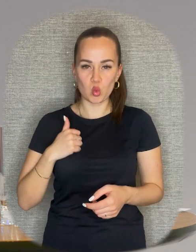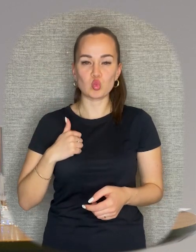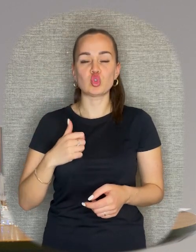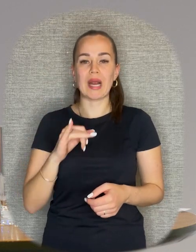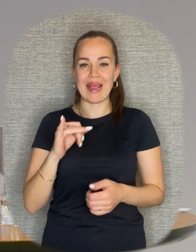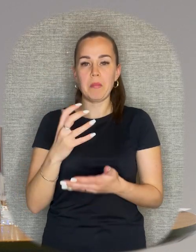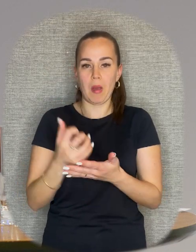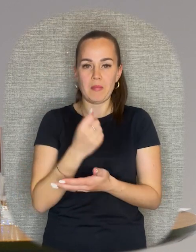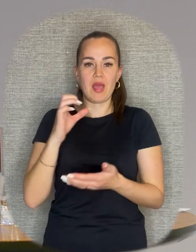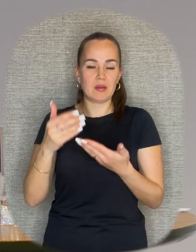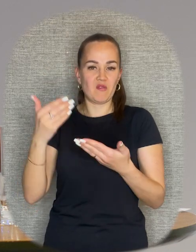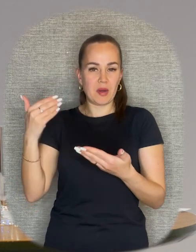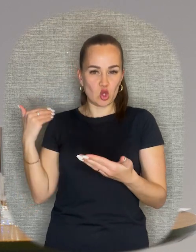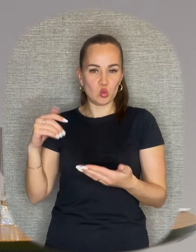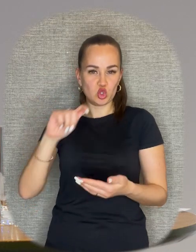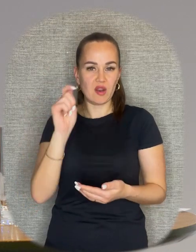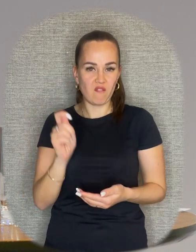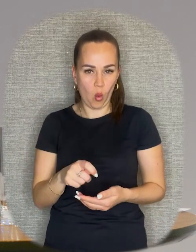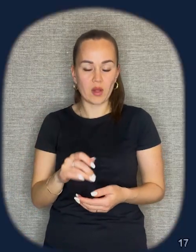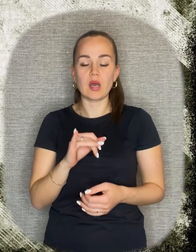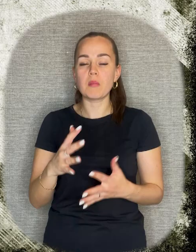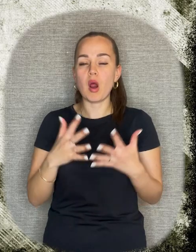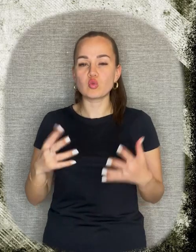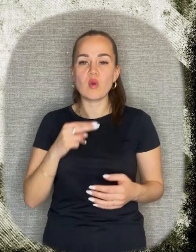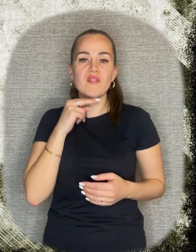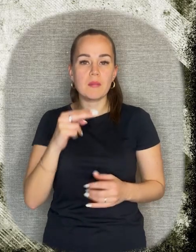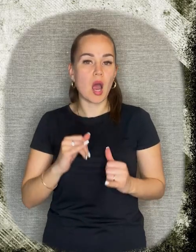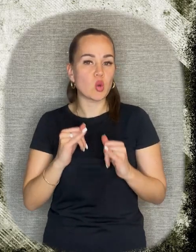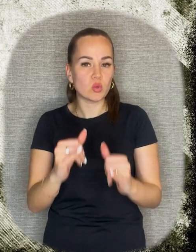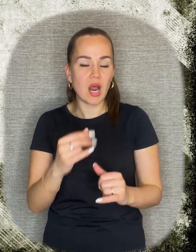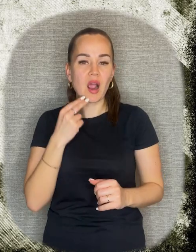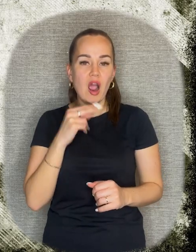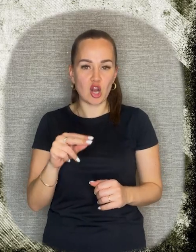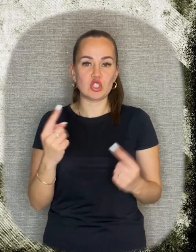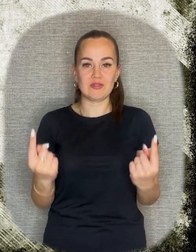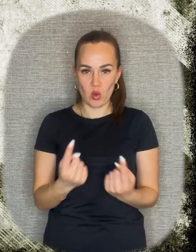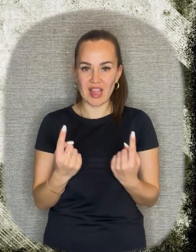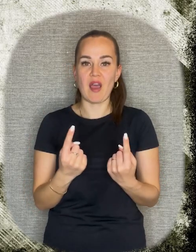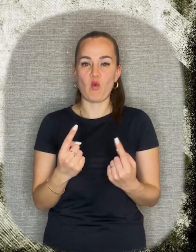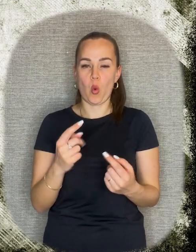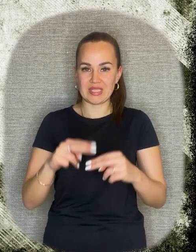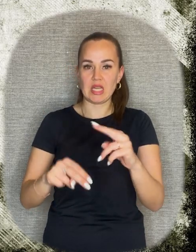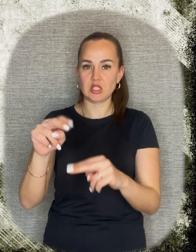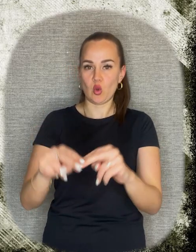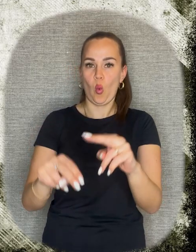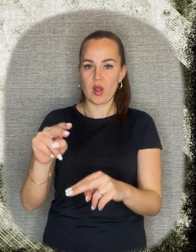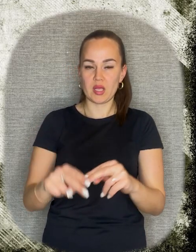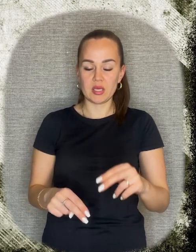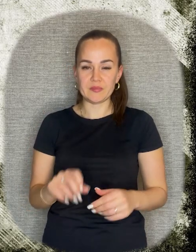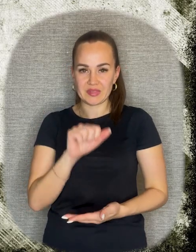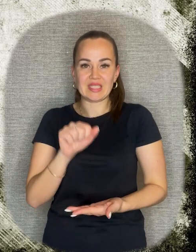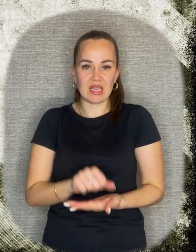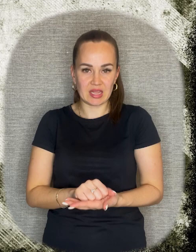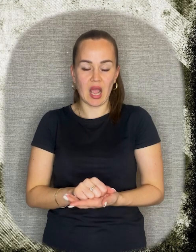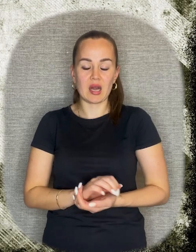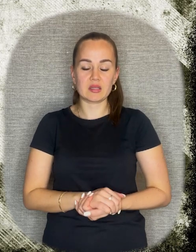оружия с победами в предшествующих Войнах но также большое внимание Уде застрой и